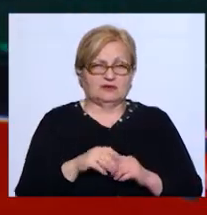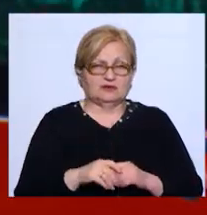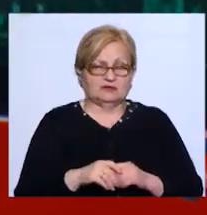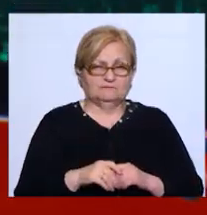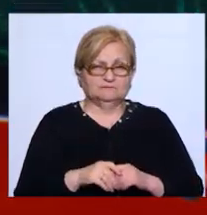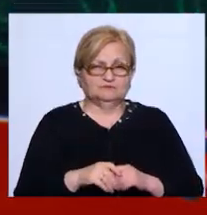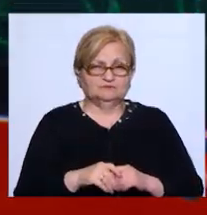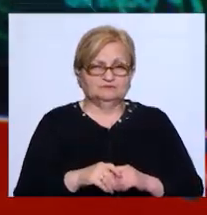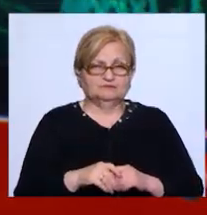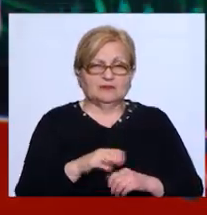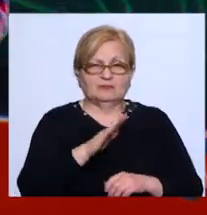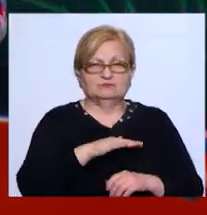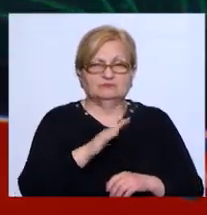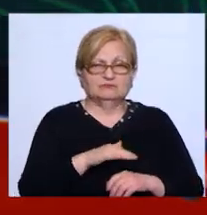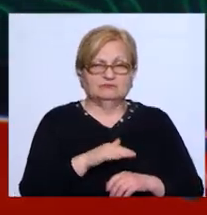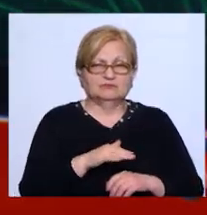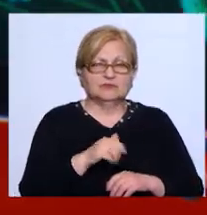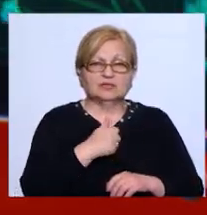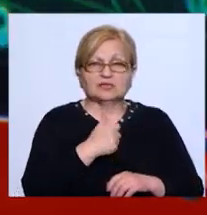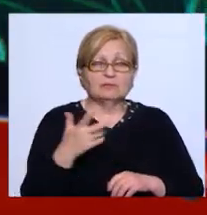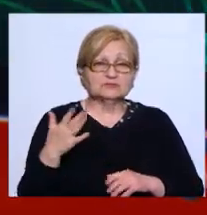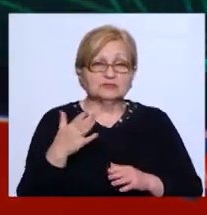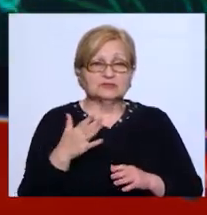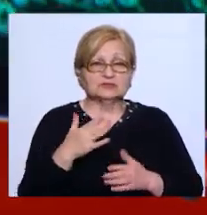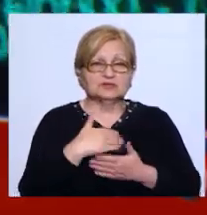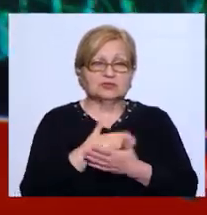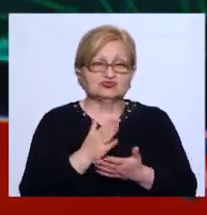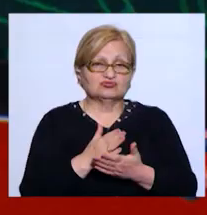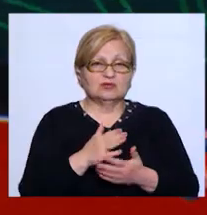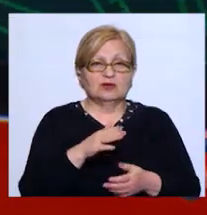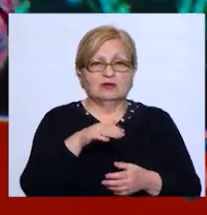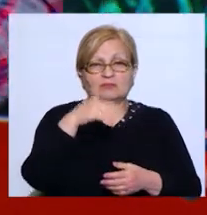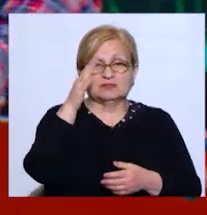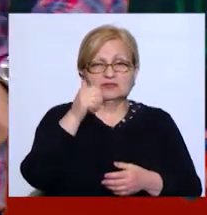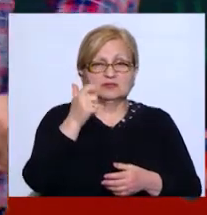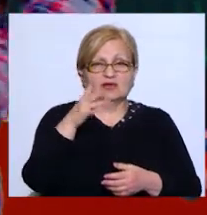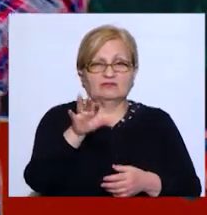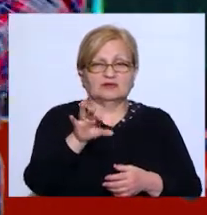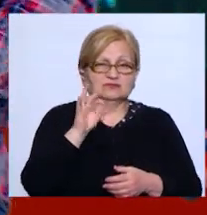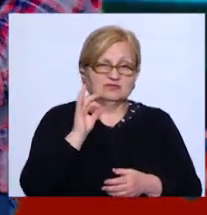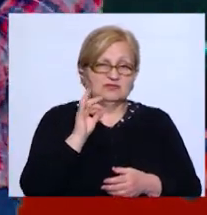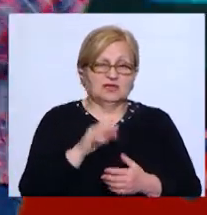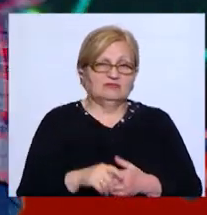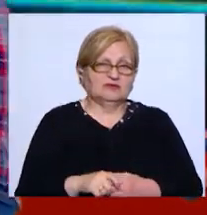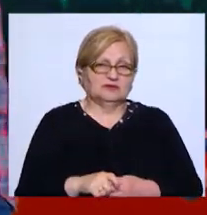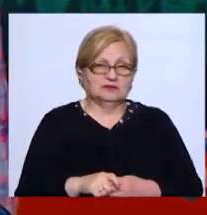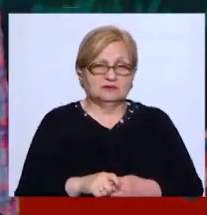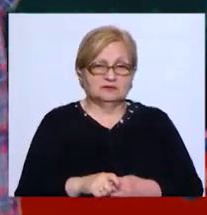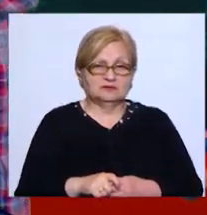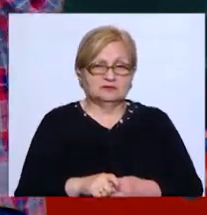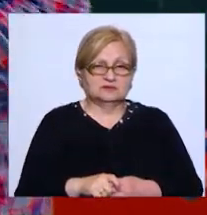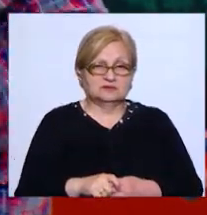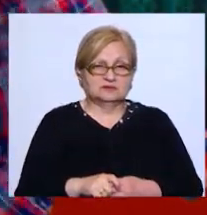ავიღეთ. მნიშვნელი მეუბნება, რამდენ ტოლ ნაჭრად გაიჭრა, მრიცხველი მეუბნება, რამდენი ავიღეთ.